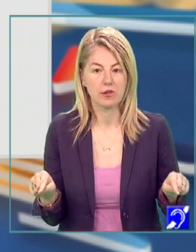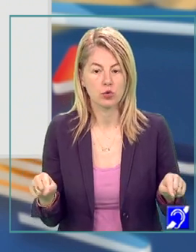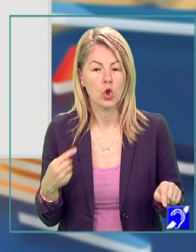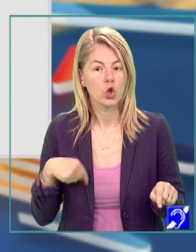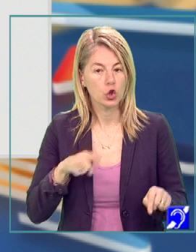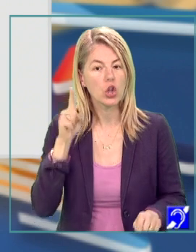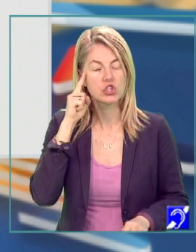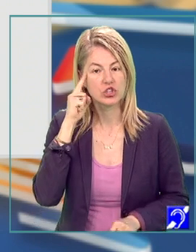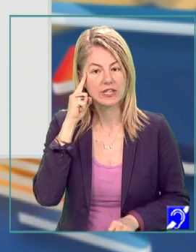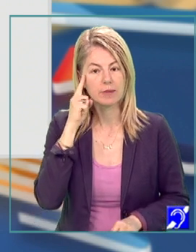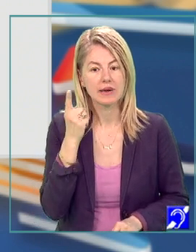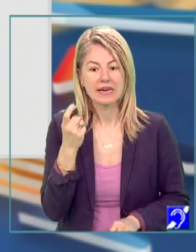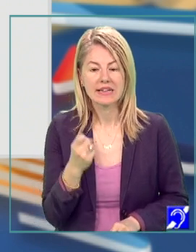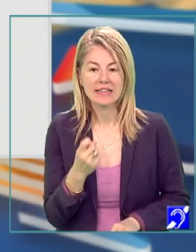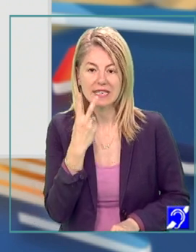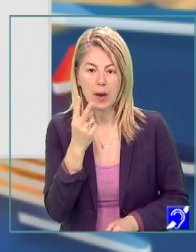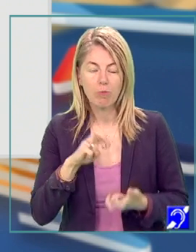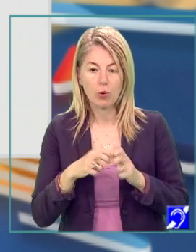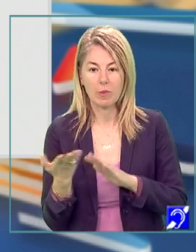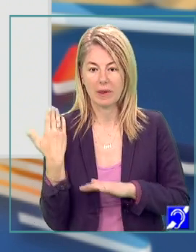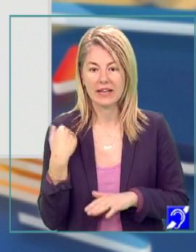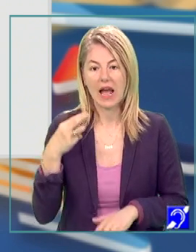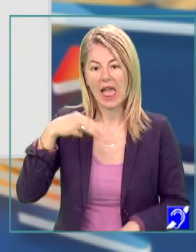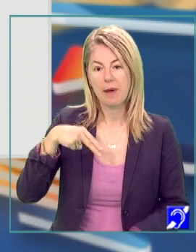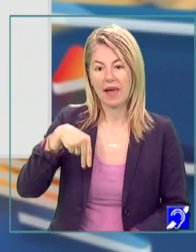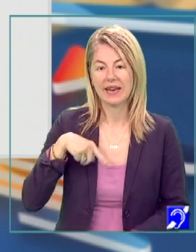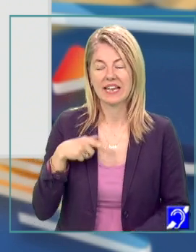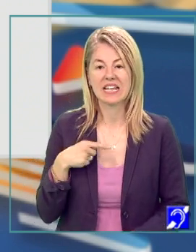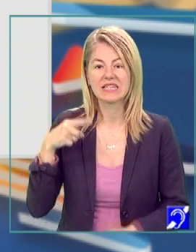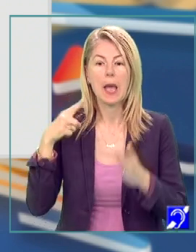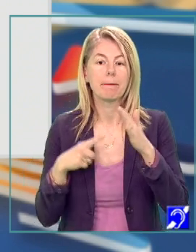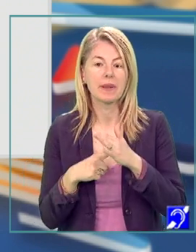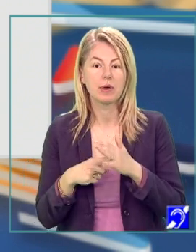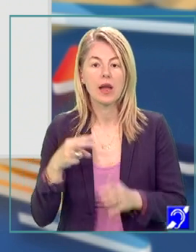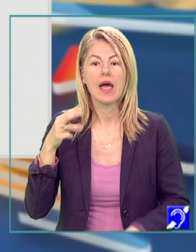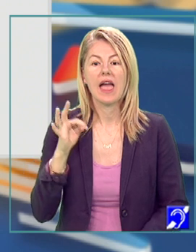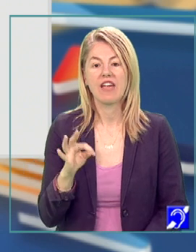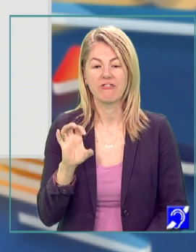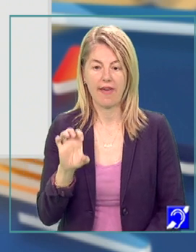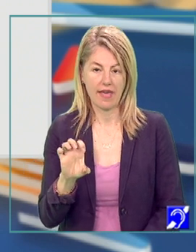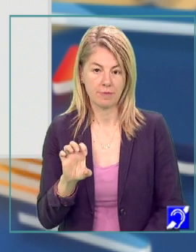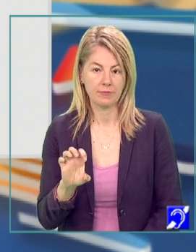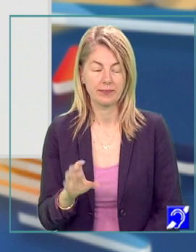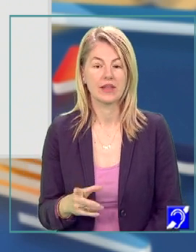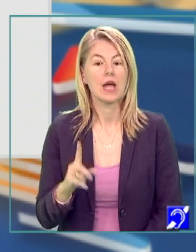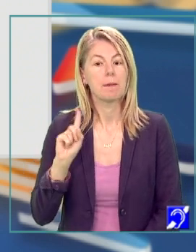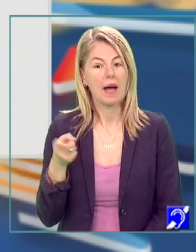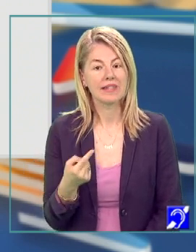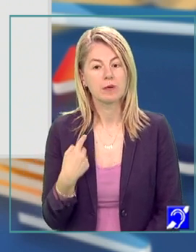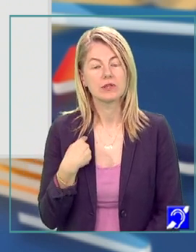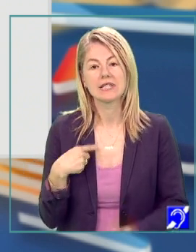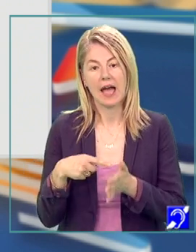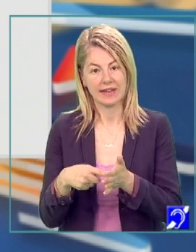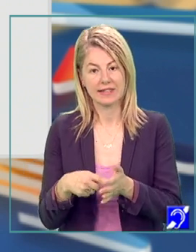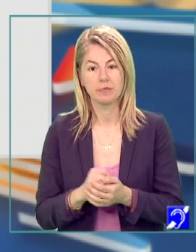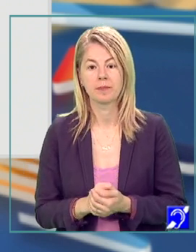Noi deja știm din ipoteză că MN este perpendiculară pe FE. Deci mai trebuie să